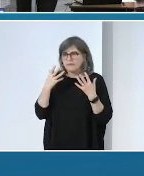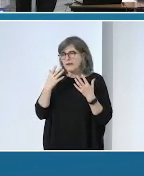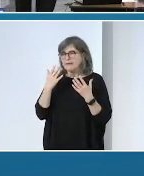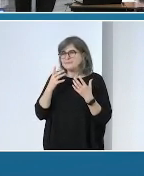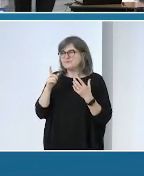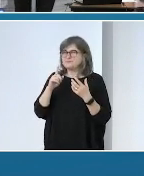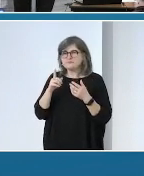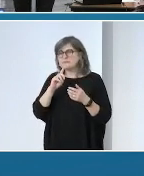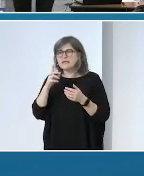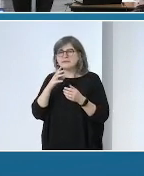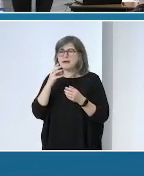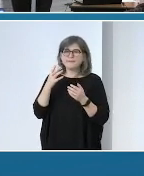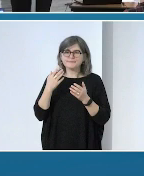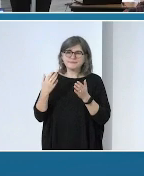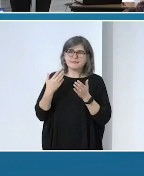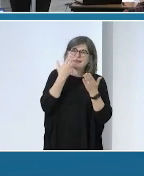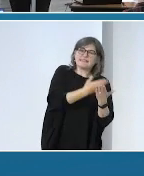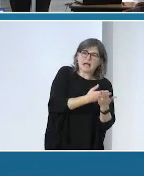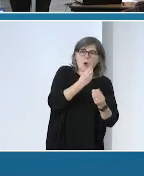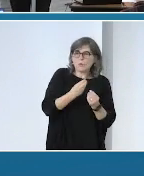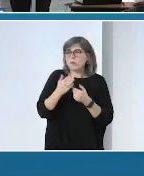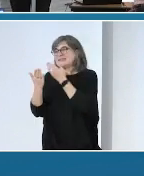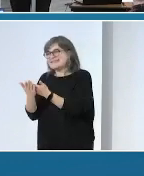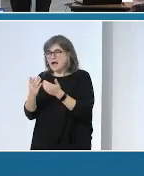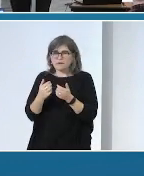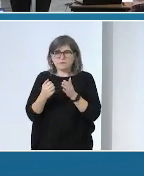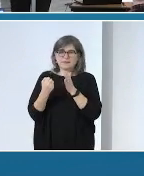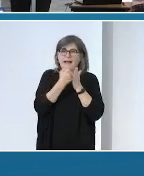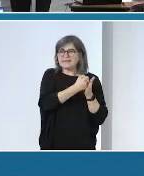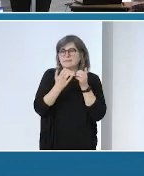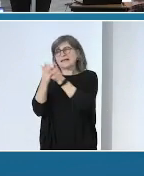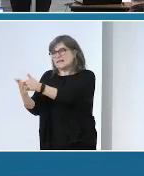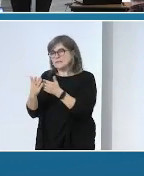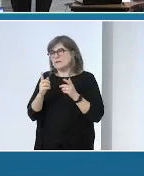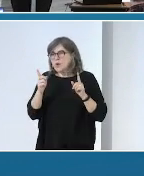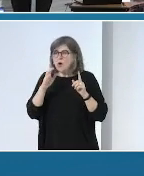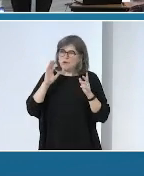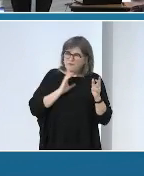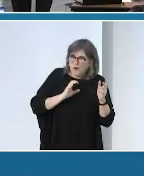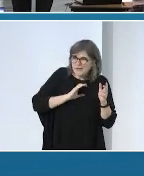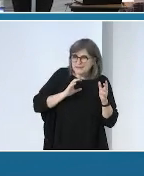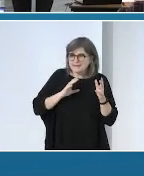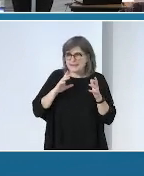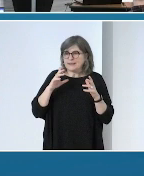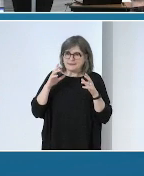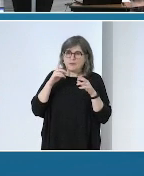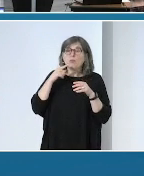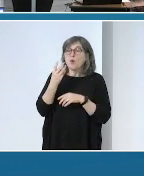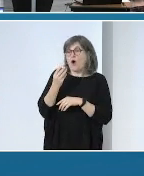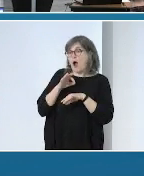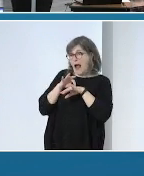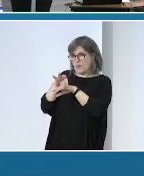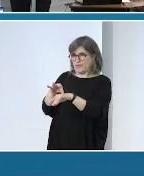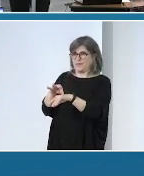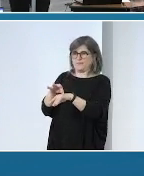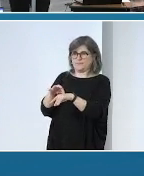trop systématique après. Voilà, c'est-à-dire que effectivement, il faut beaucoup pour accompagner un enfant